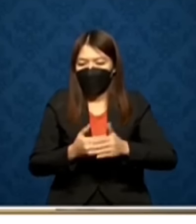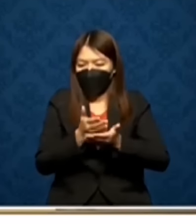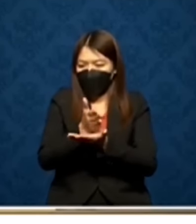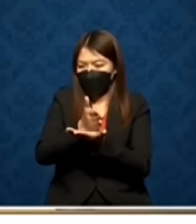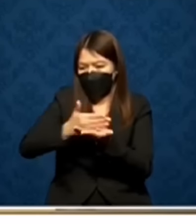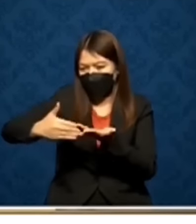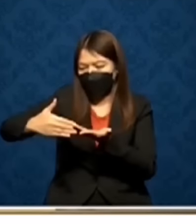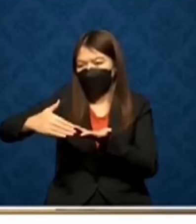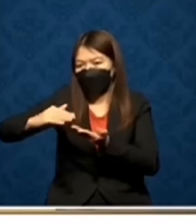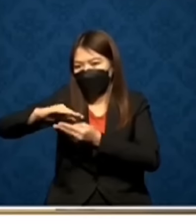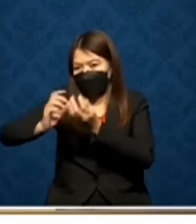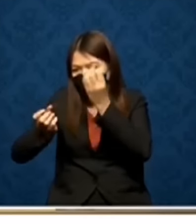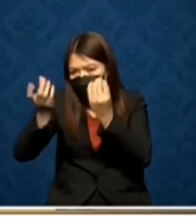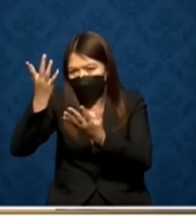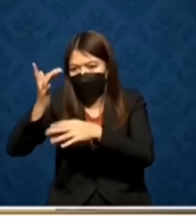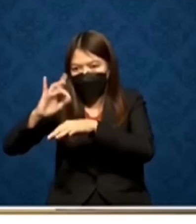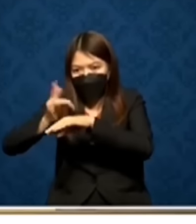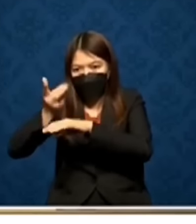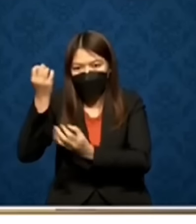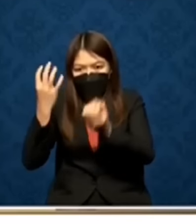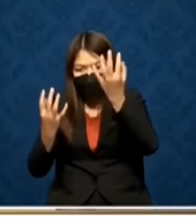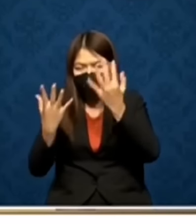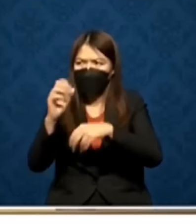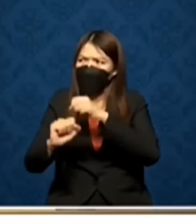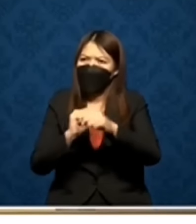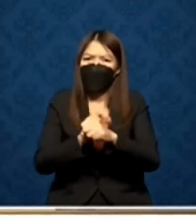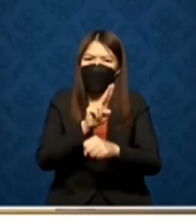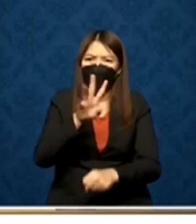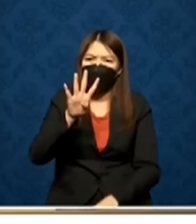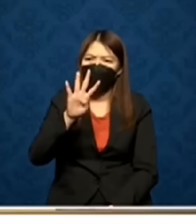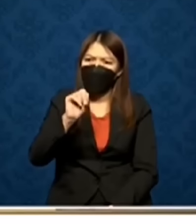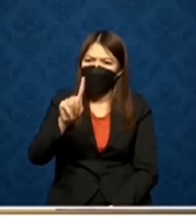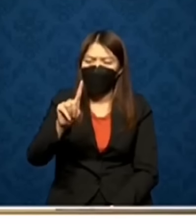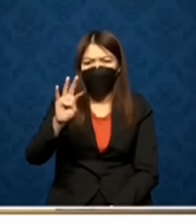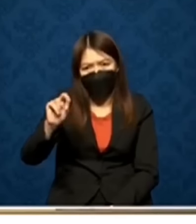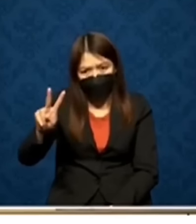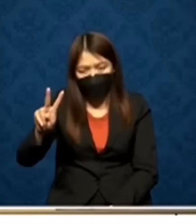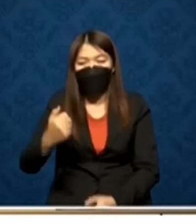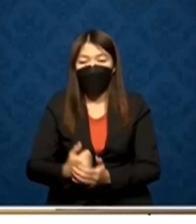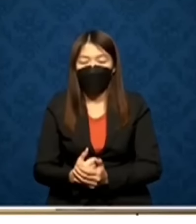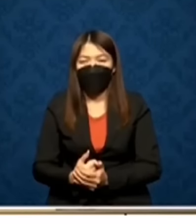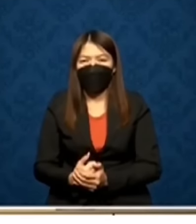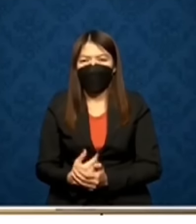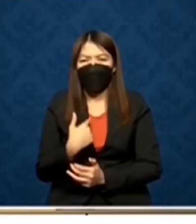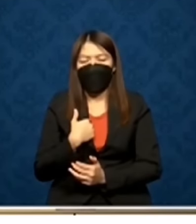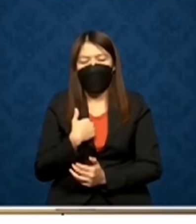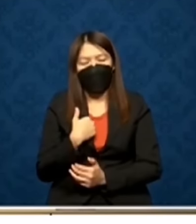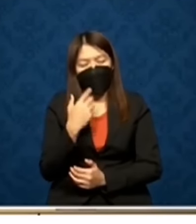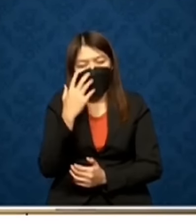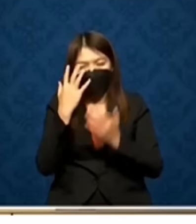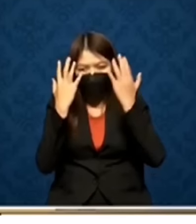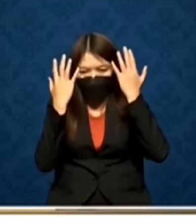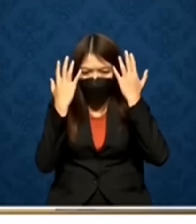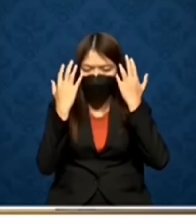เมื่อปี4142หลังจากประกาศเขตอุทยานก็มีเสียงร้องระงมเลย